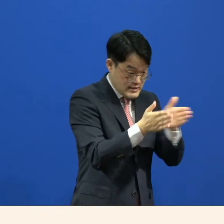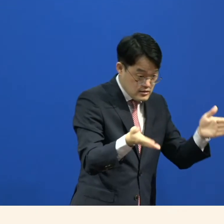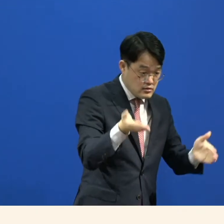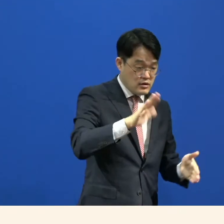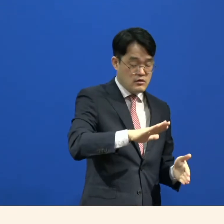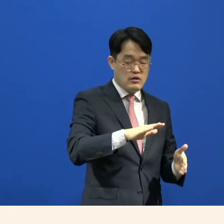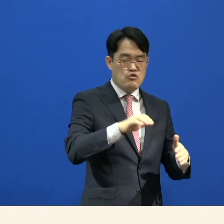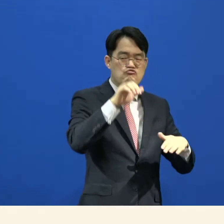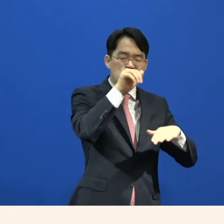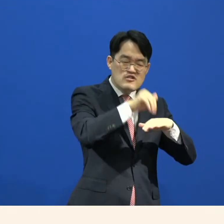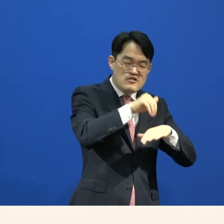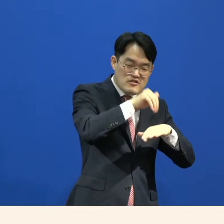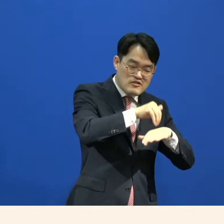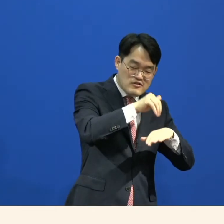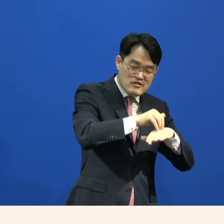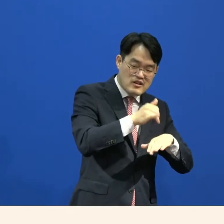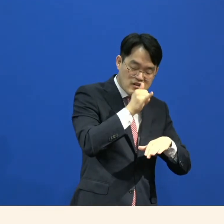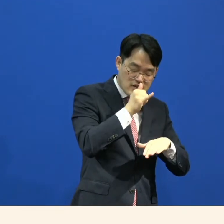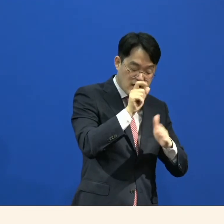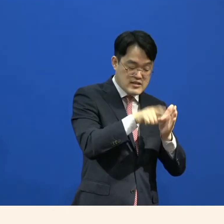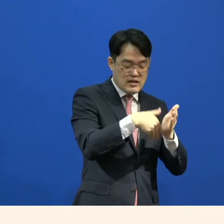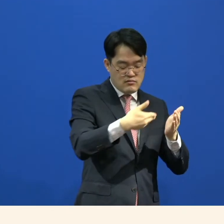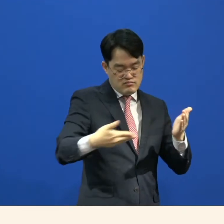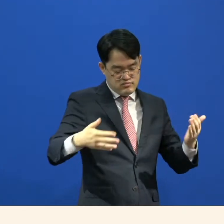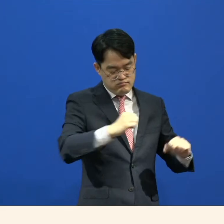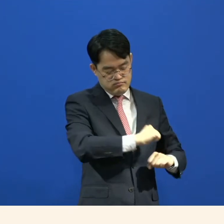되면서 세속적인 자랑으로 변합니다.